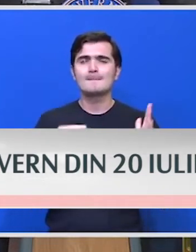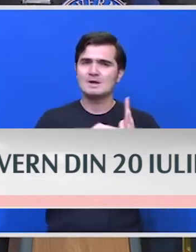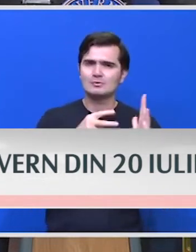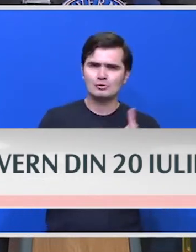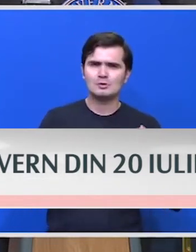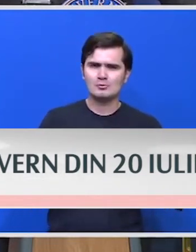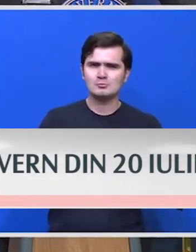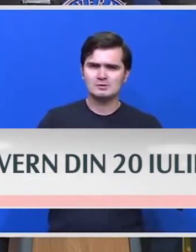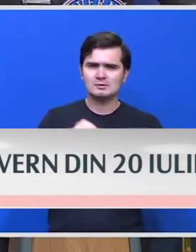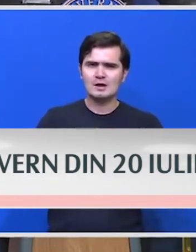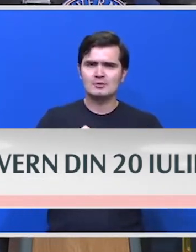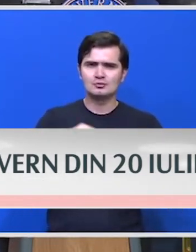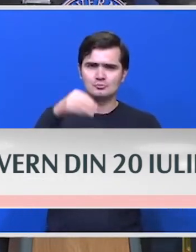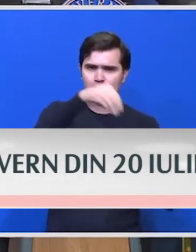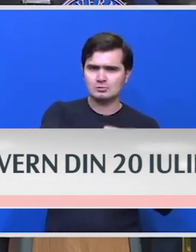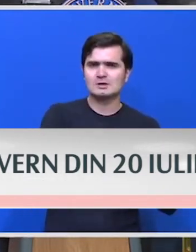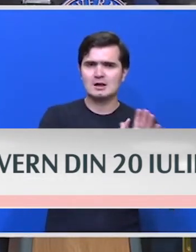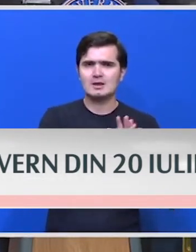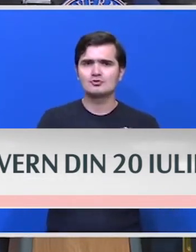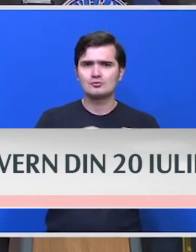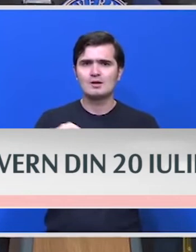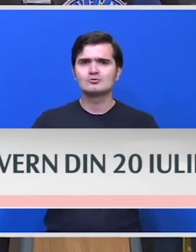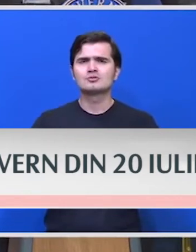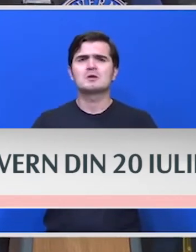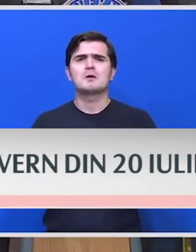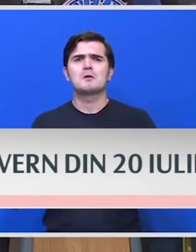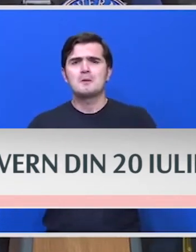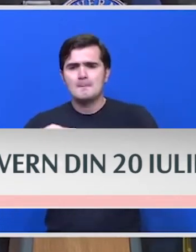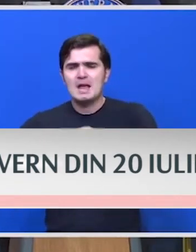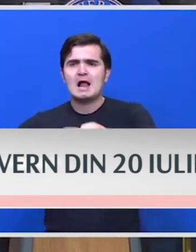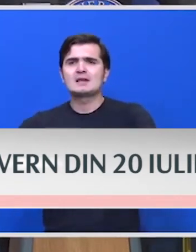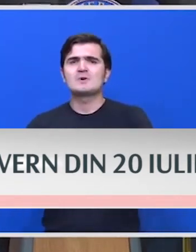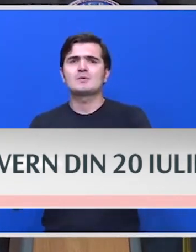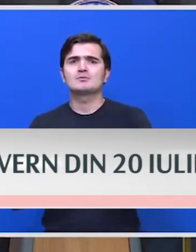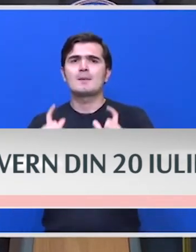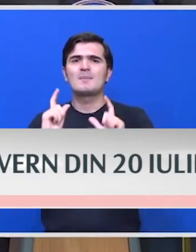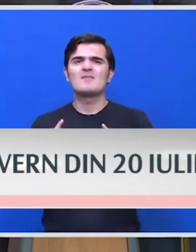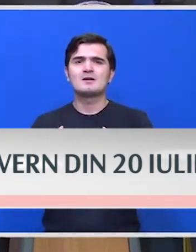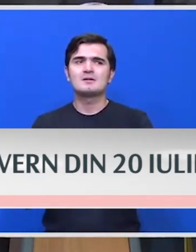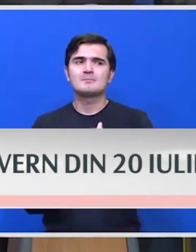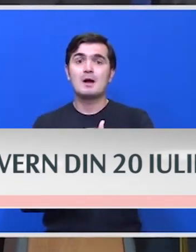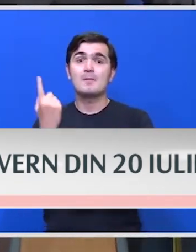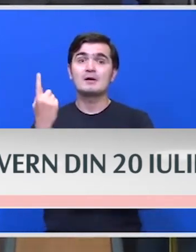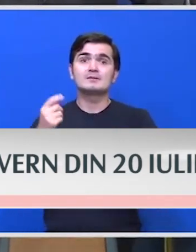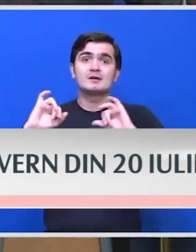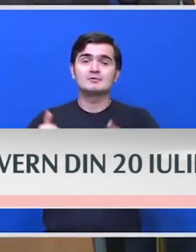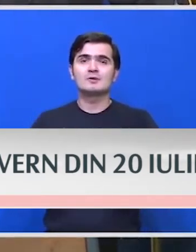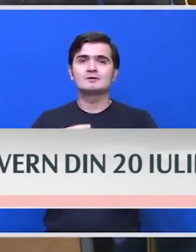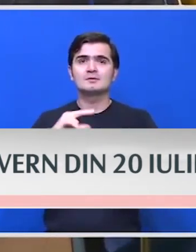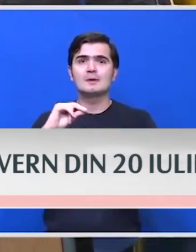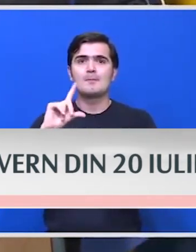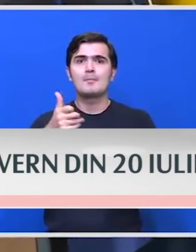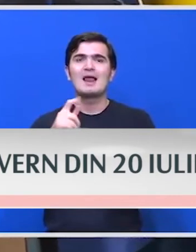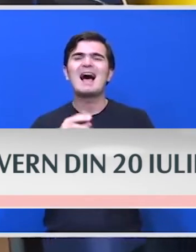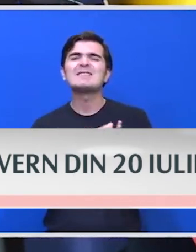acest moment în legile educației aceste mecanisme care să prevină apariția unor situații de plagiat sau de alte tipuri